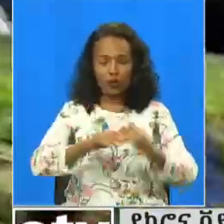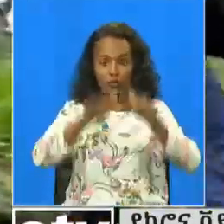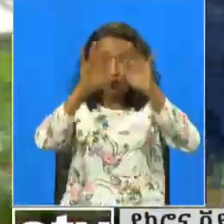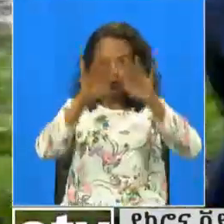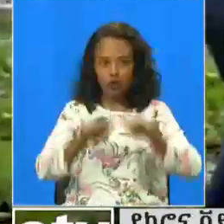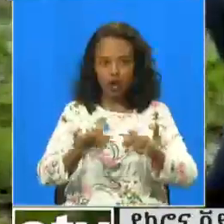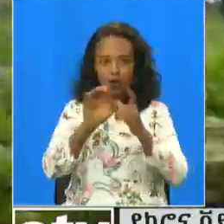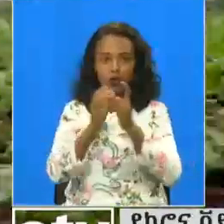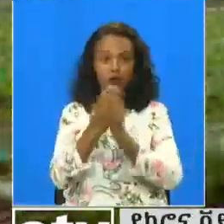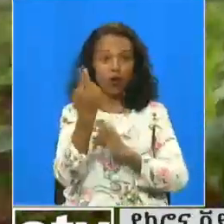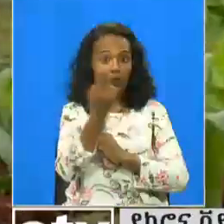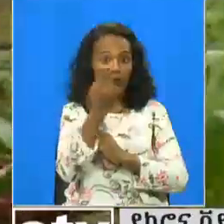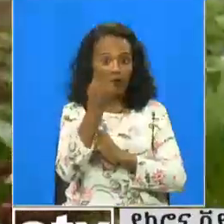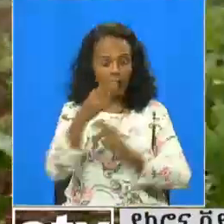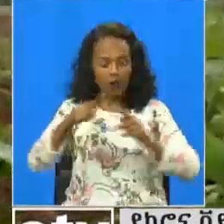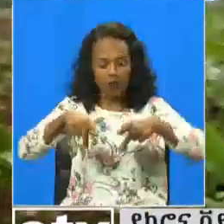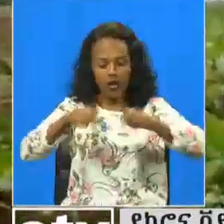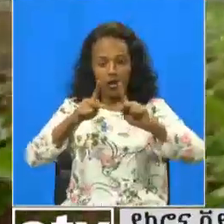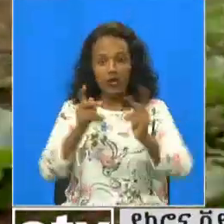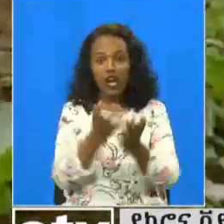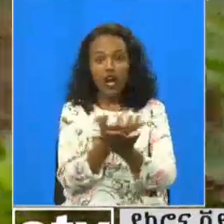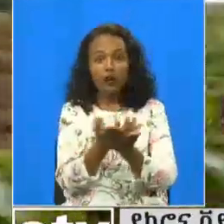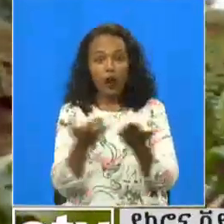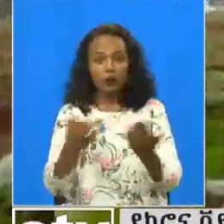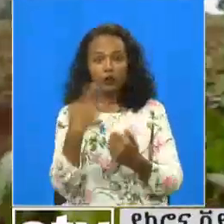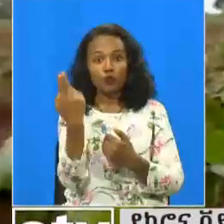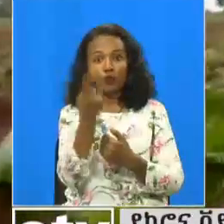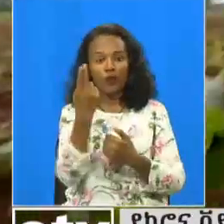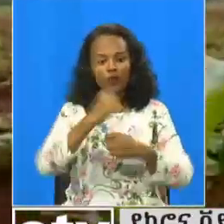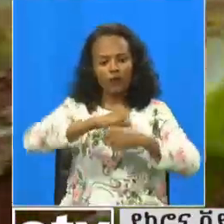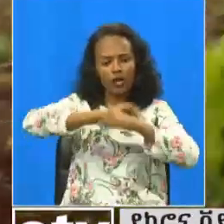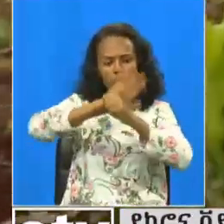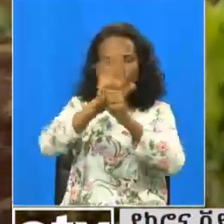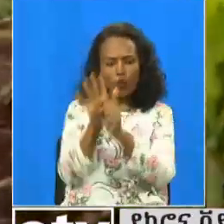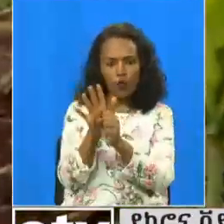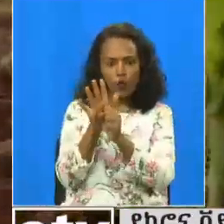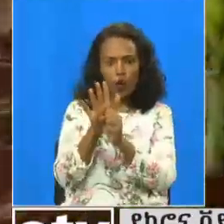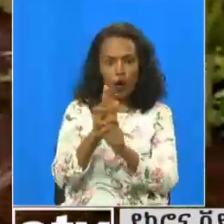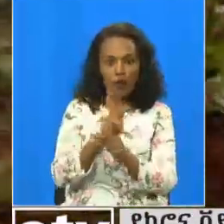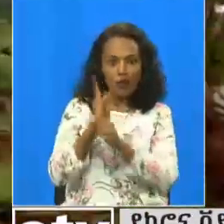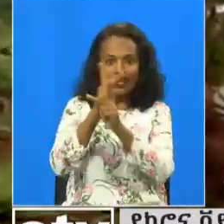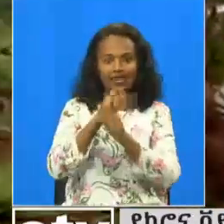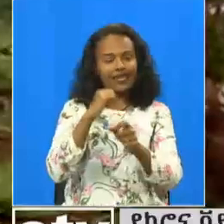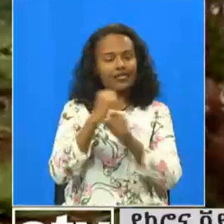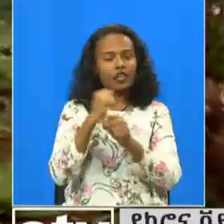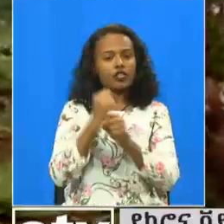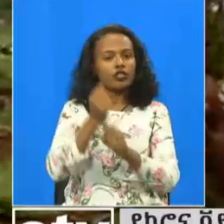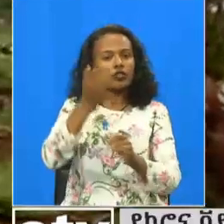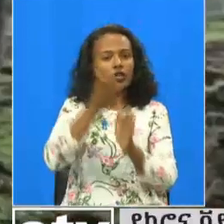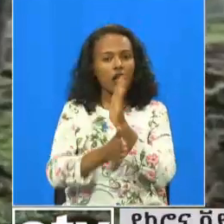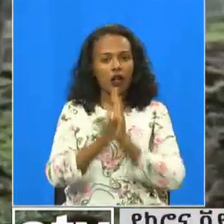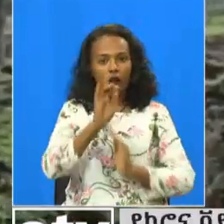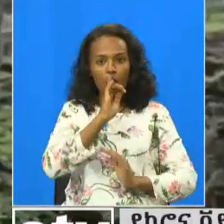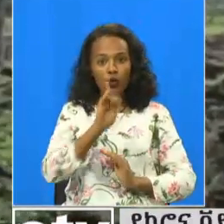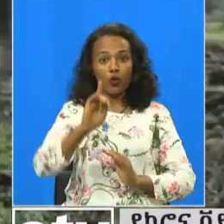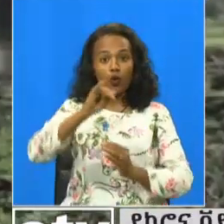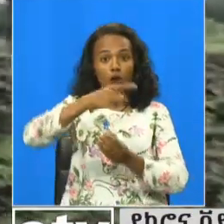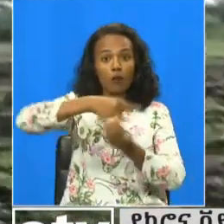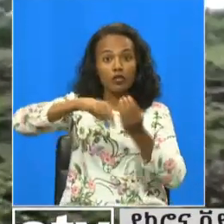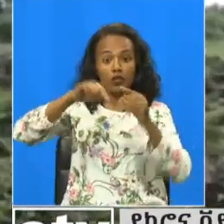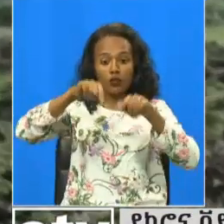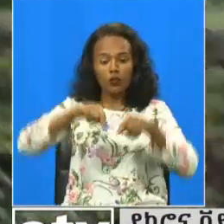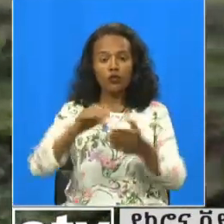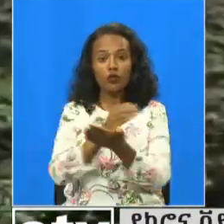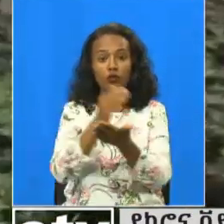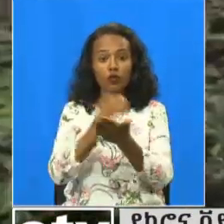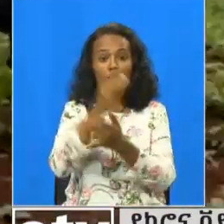ሁኔታ በመጠቀም የግብርና ግብአቶችን በመጠቀም ከኮሮና በሽታ በመጠንቀቅ ስራችንን እያከናወንን ነው። በዞኑ በዘንድሮ